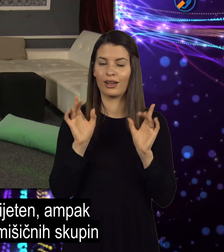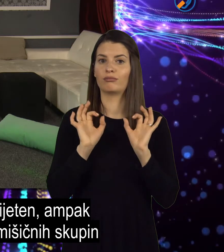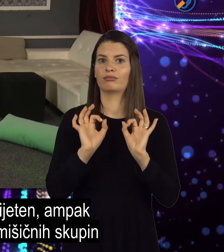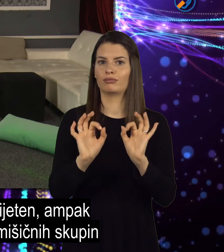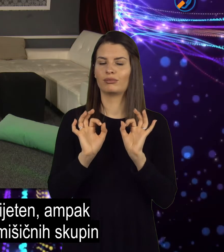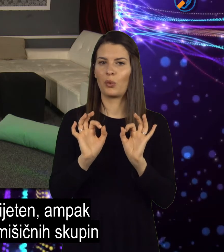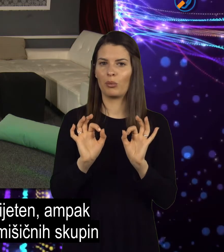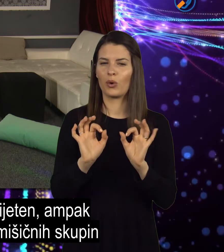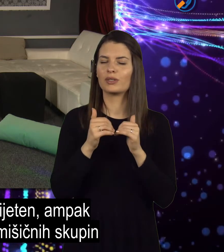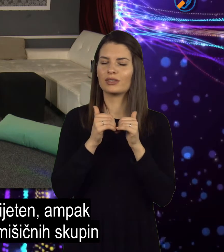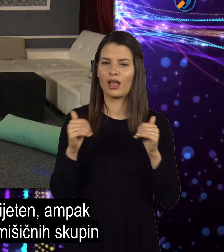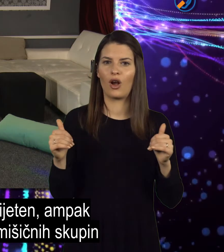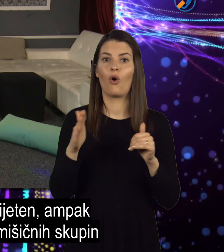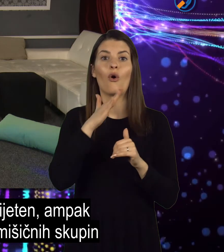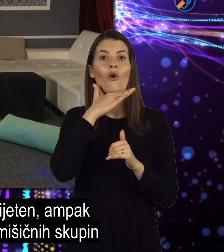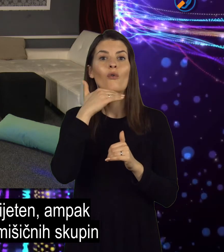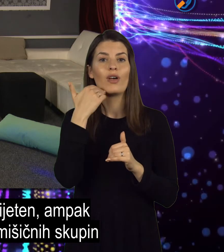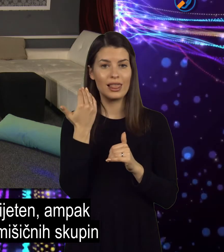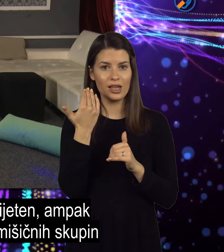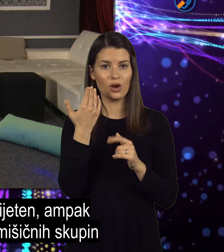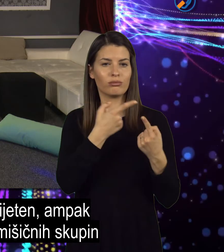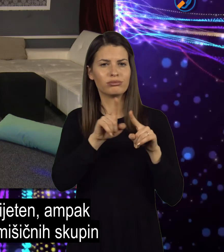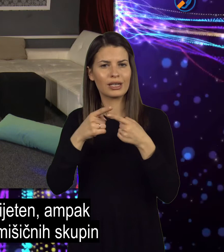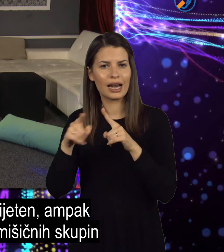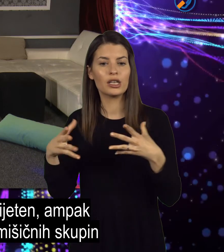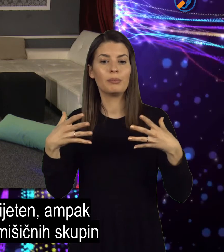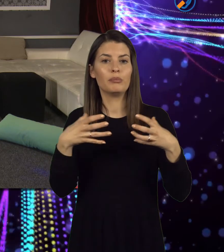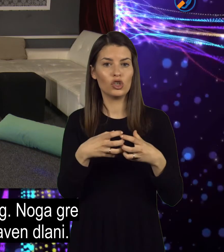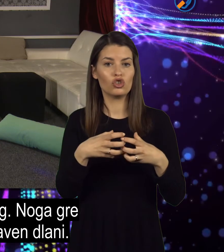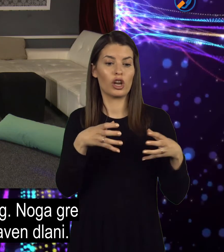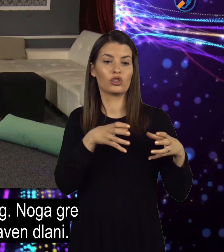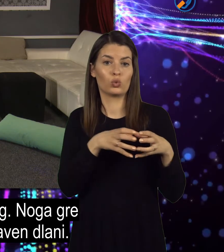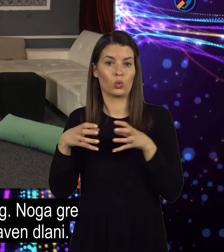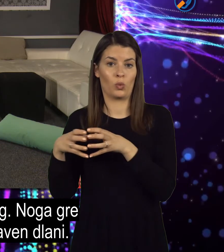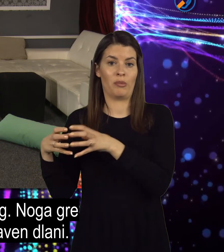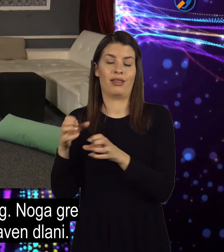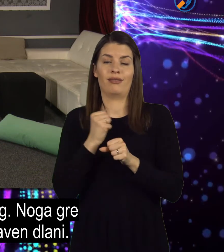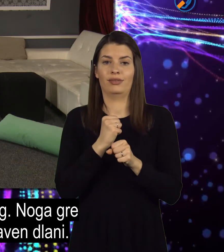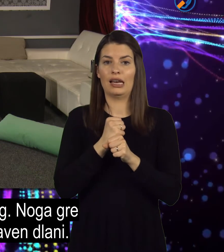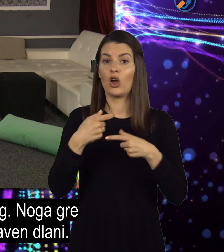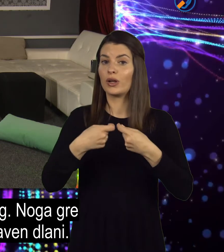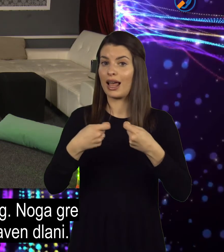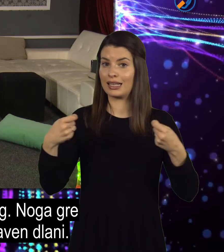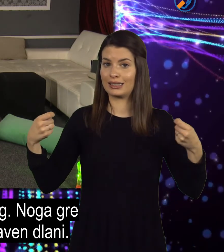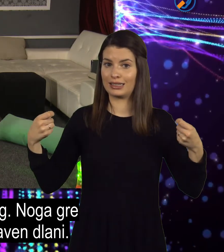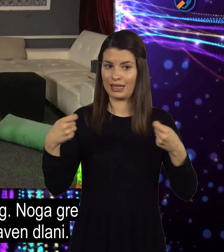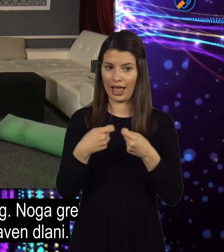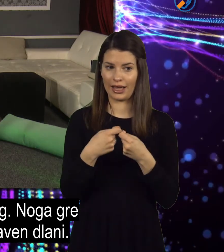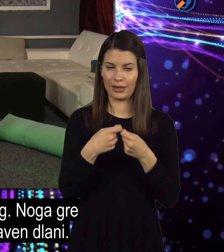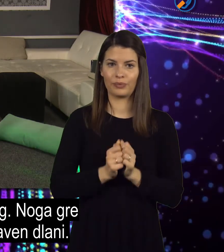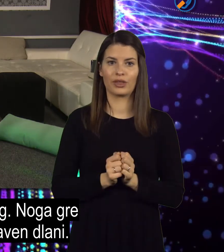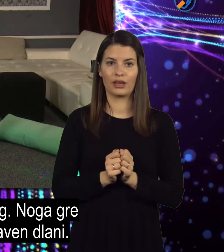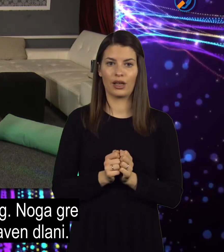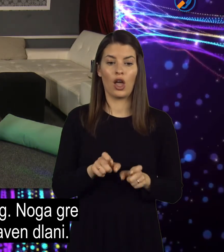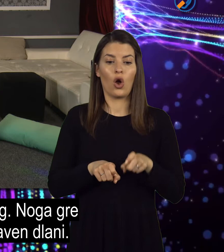ampak izjemno velik obseg mišičnih skupin se objame v razteg. Noga